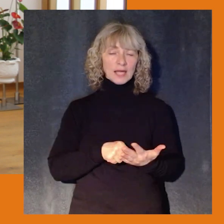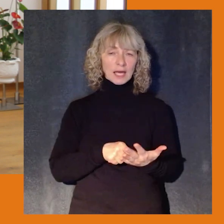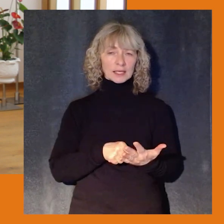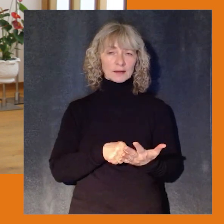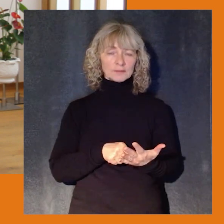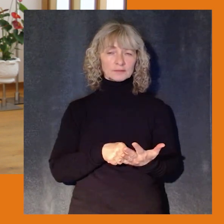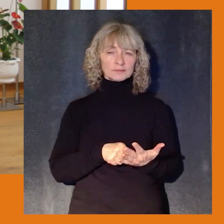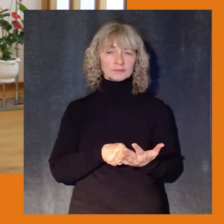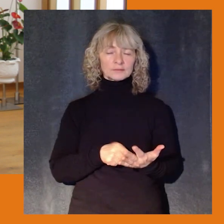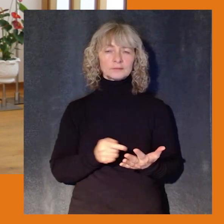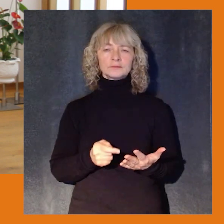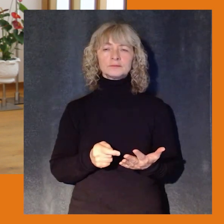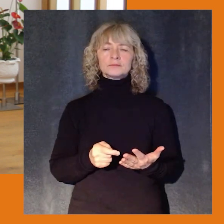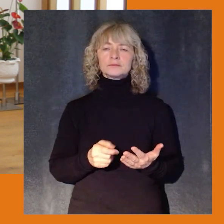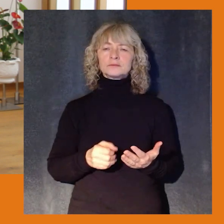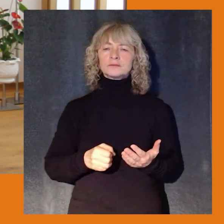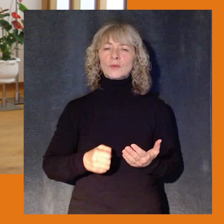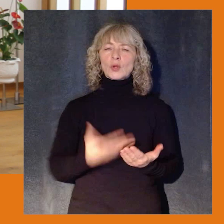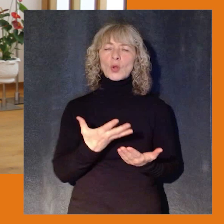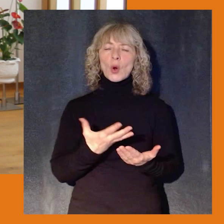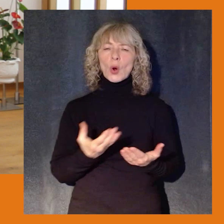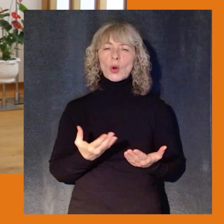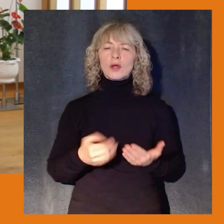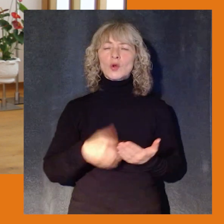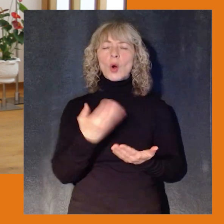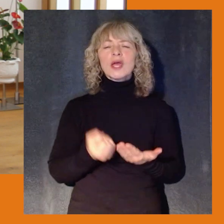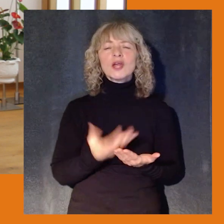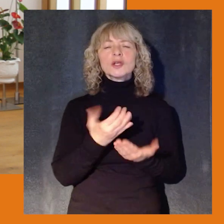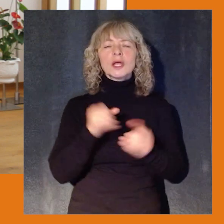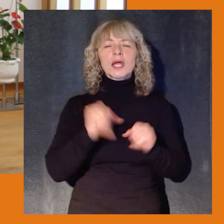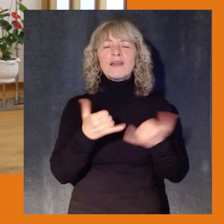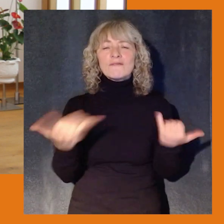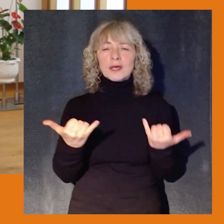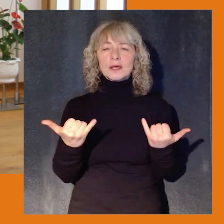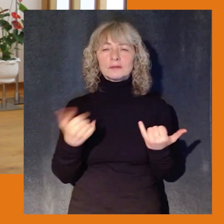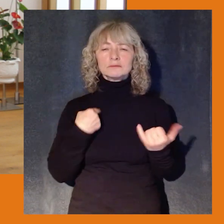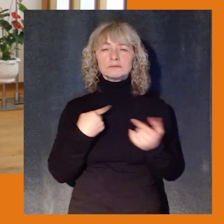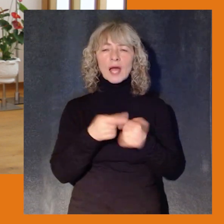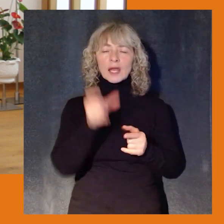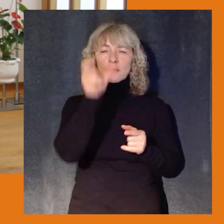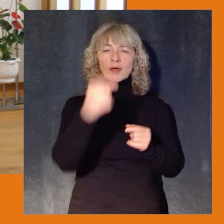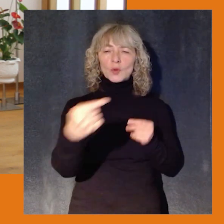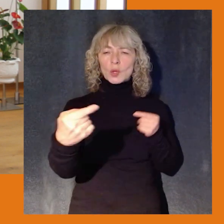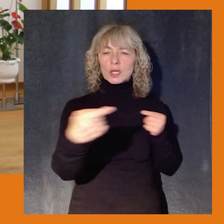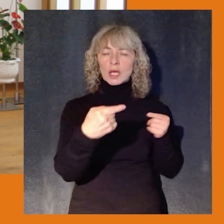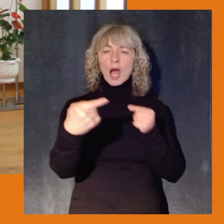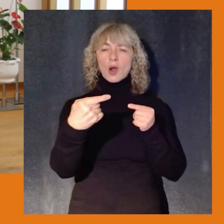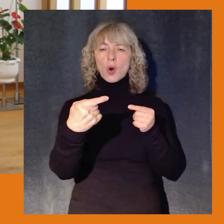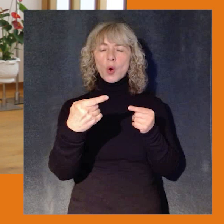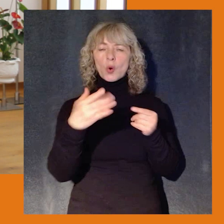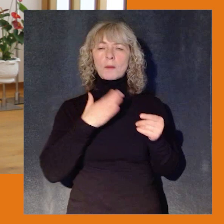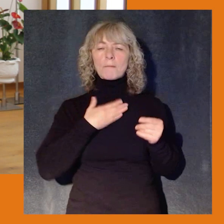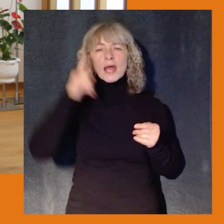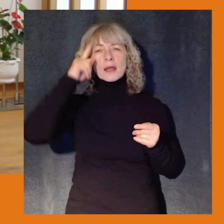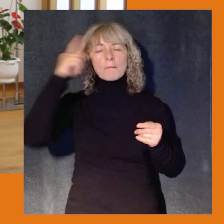zeigt uns in der Wüste einen anderen Weg. Etwas Neues entsteht, indem ich in den Dialog mit